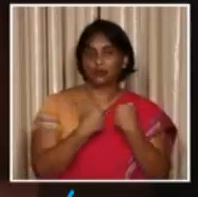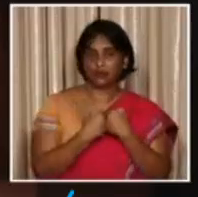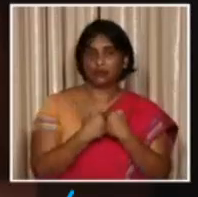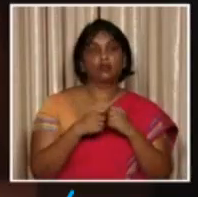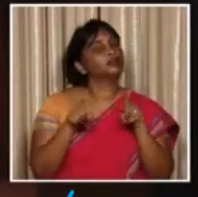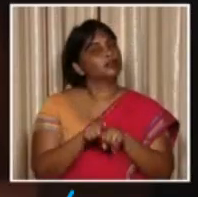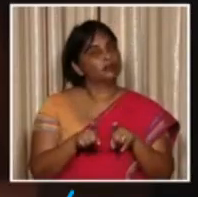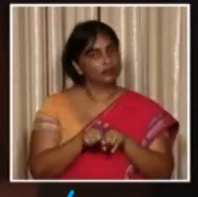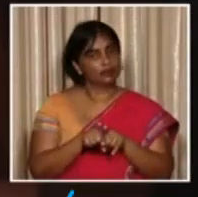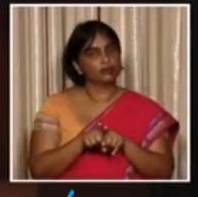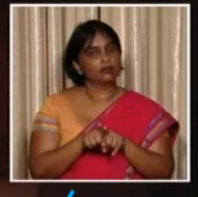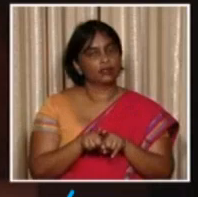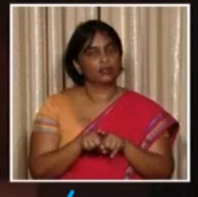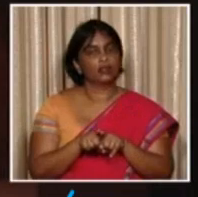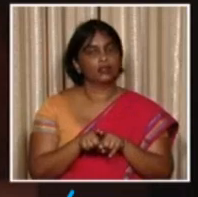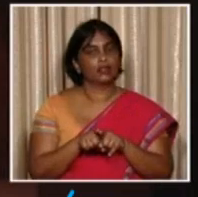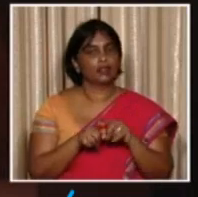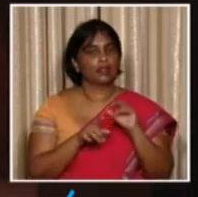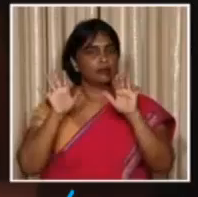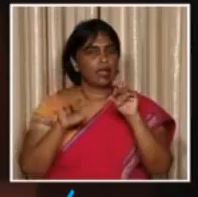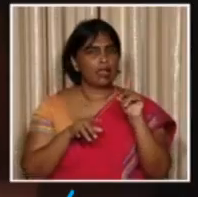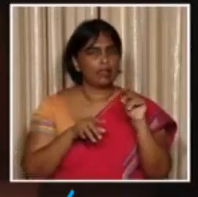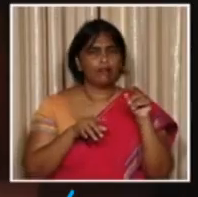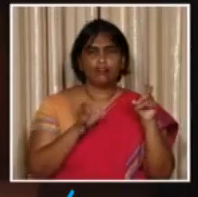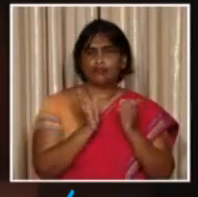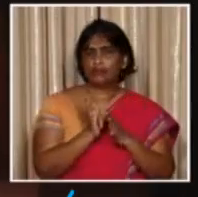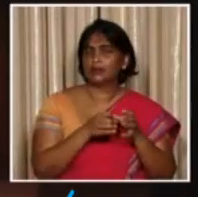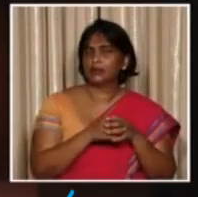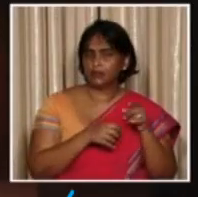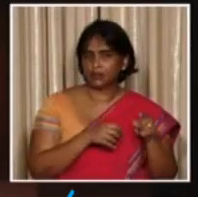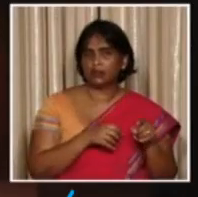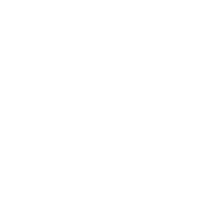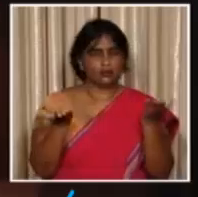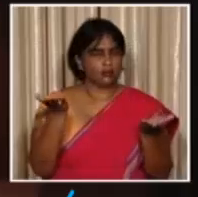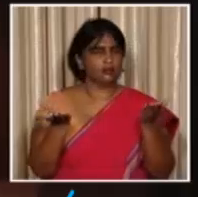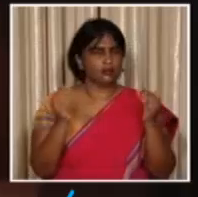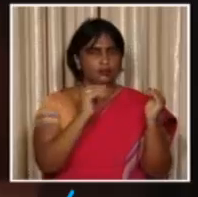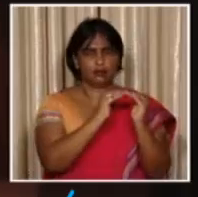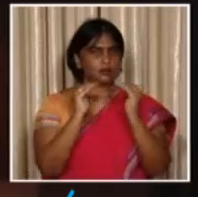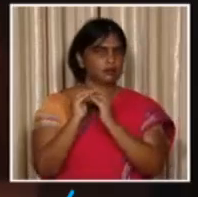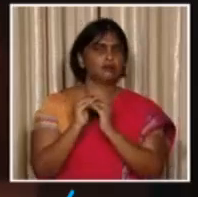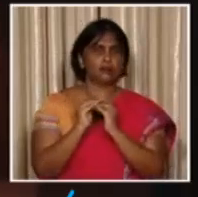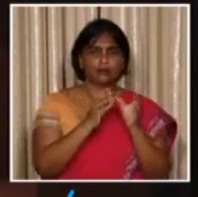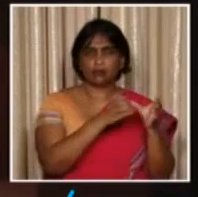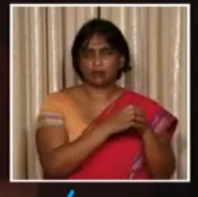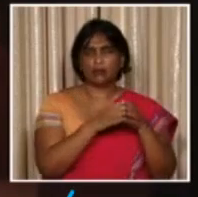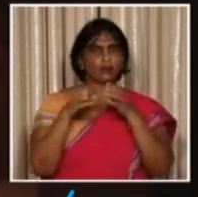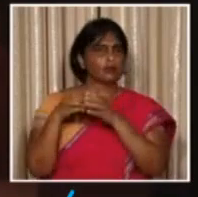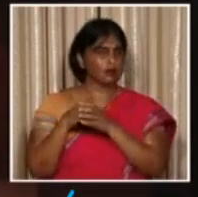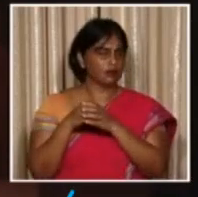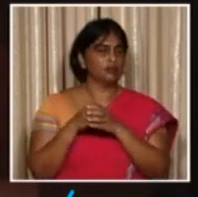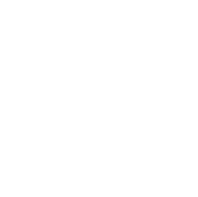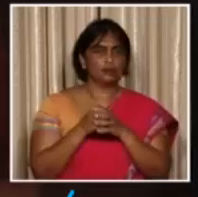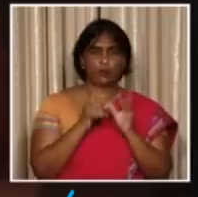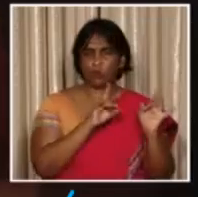ඒ වගේම 911 කොමිෂන් එකේ ඔබතුමා දන්නවා සම සමව ඩෙමොක්‍රටික් පක්ෂයනුත් රිපබ්ලිකන් පක්ෂයනුත්